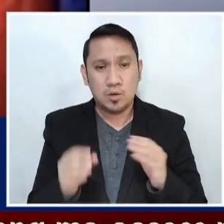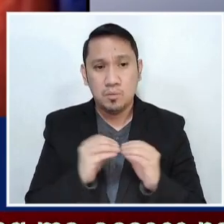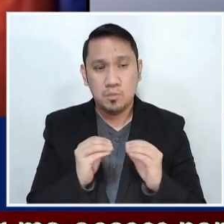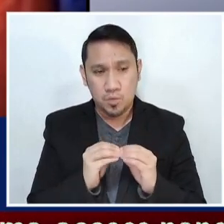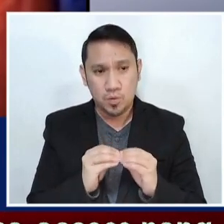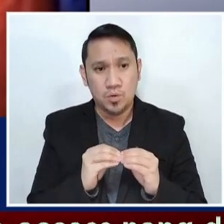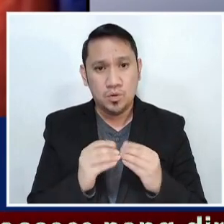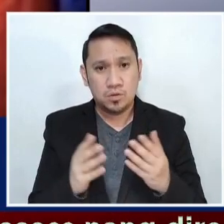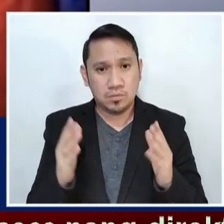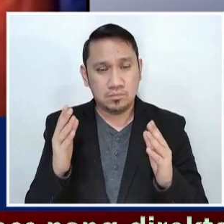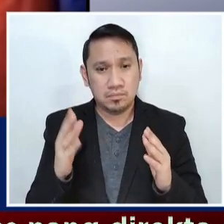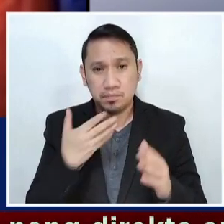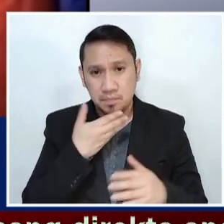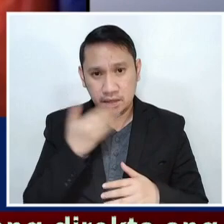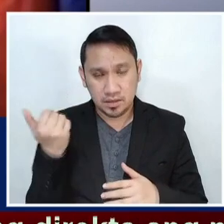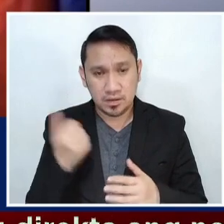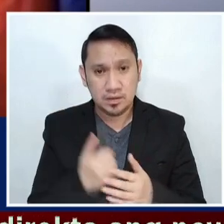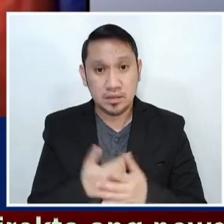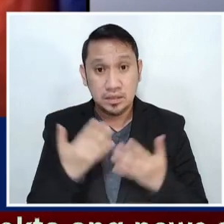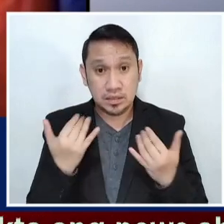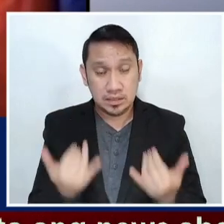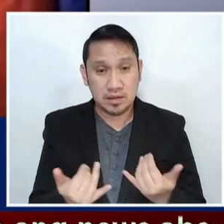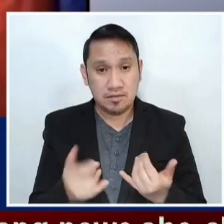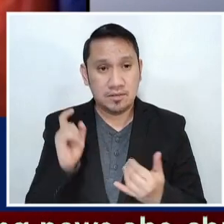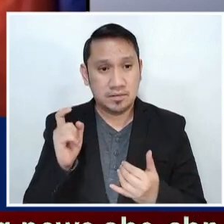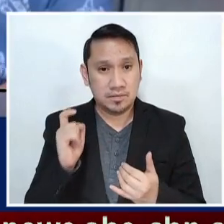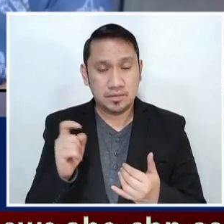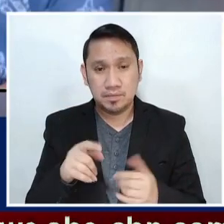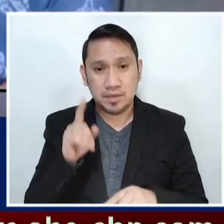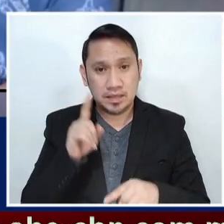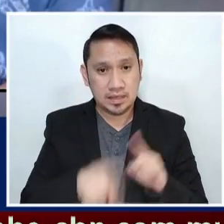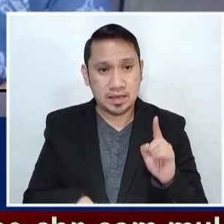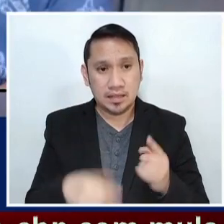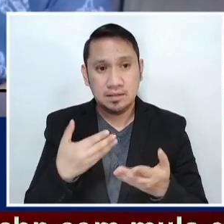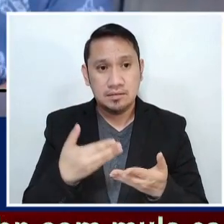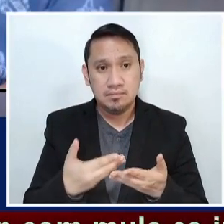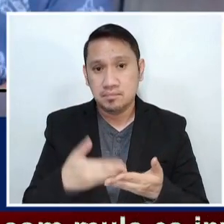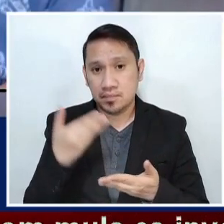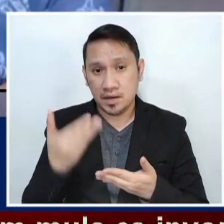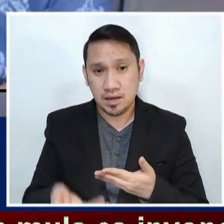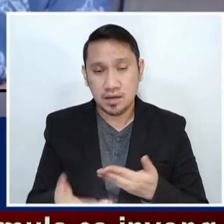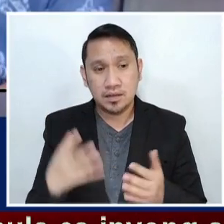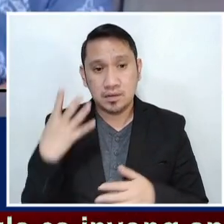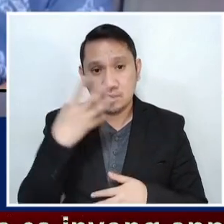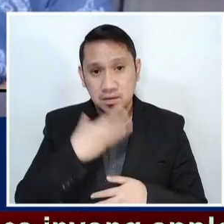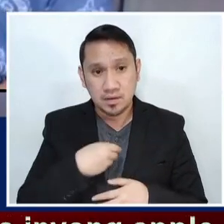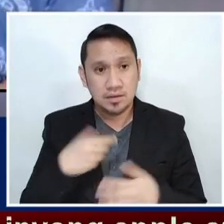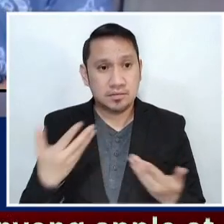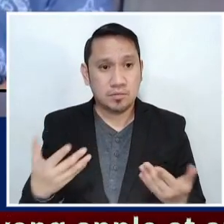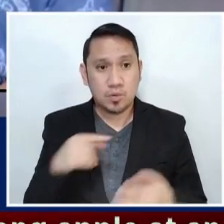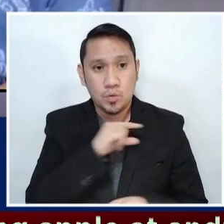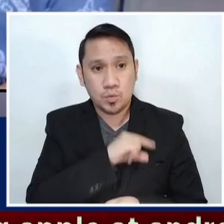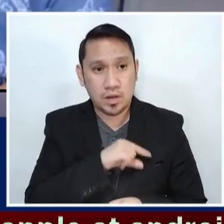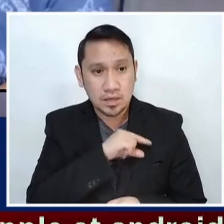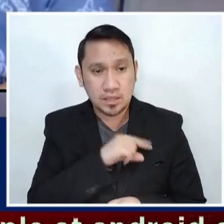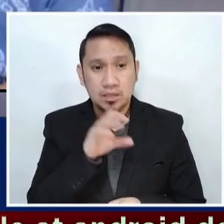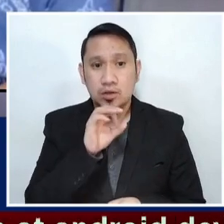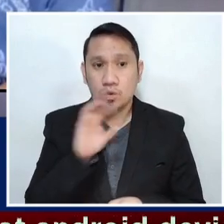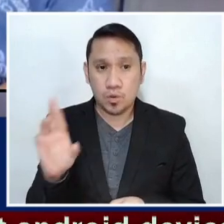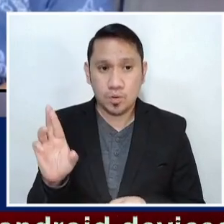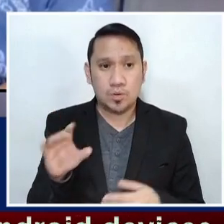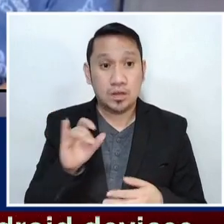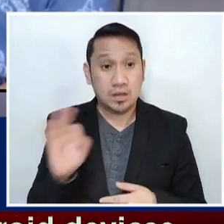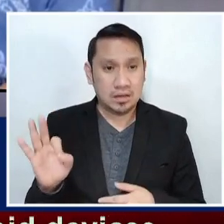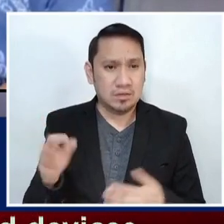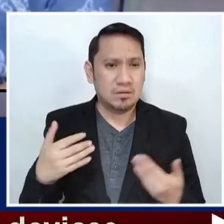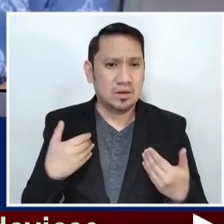kasi pagka nagmamadali na hindi na sila makakapili ng mga magagandang quality or nagmamadali na